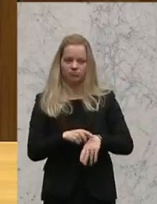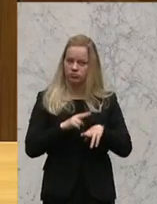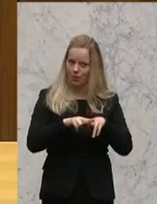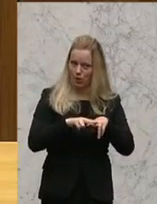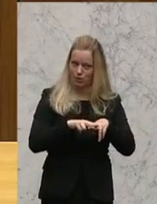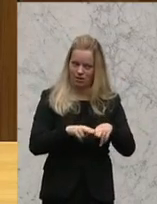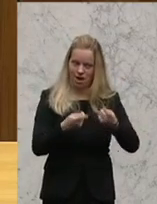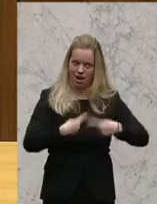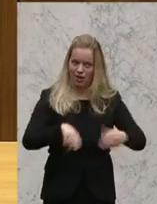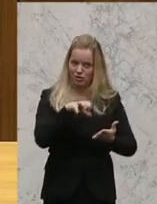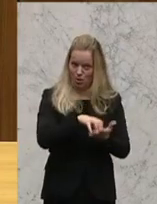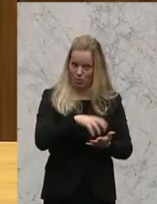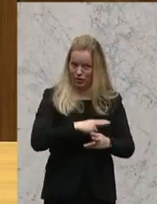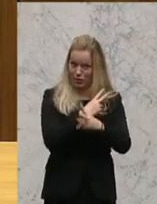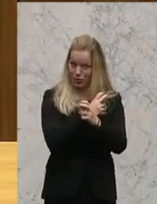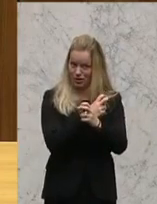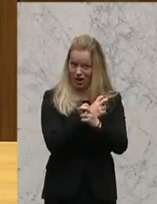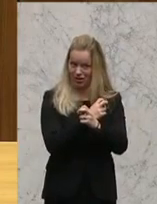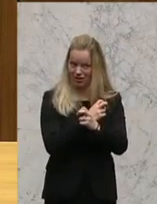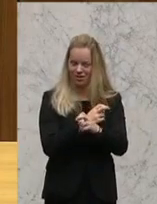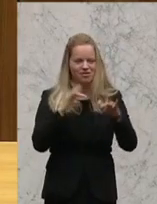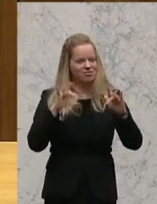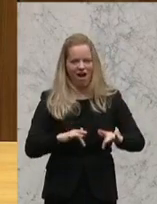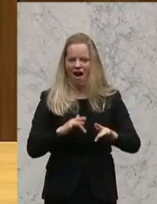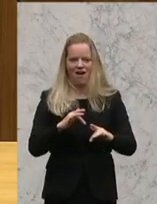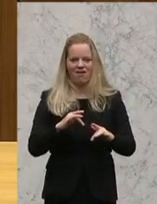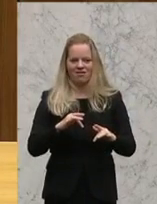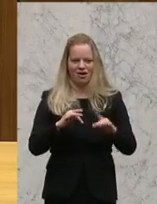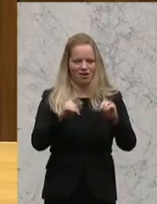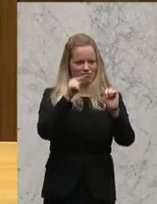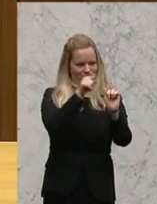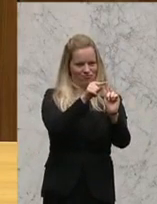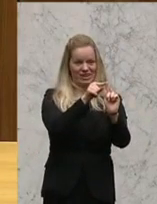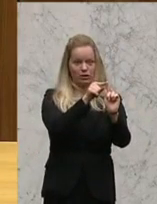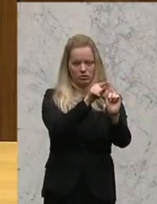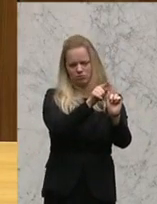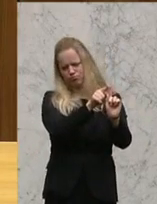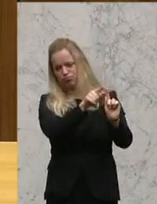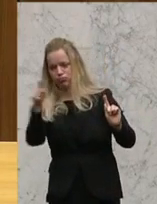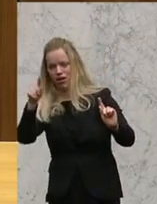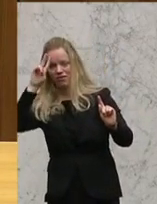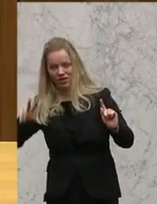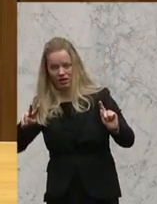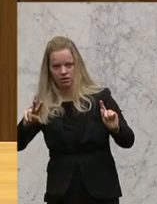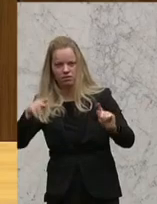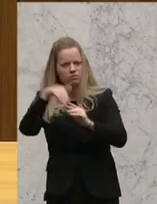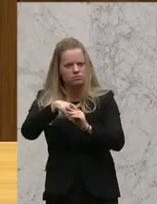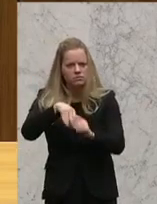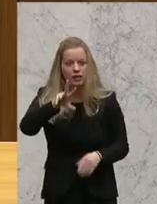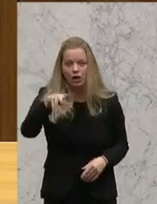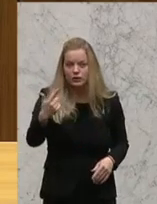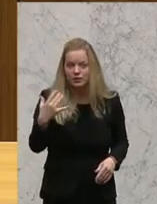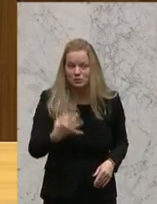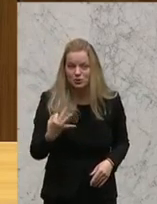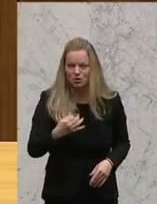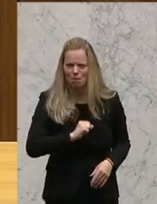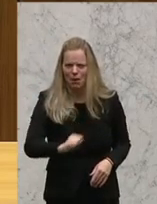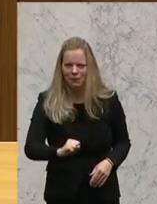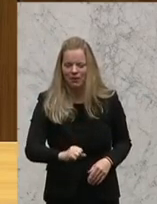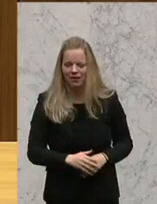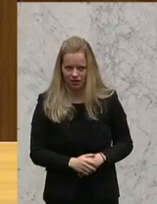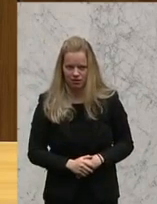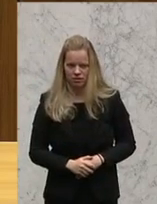Niederösterreich, inmitten des Herzens von Wien 23 Minuten. In Folge sind die